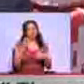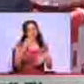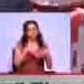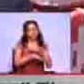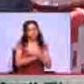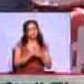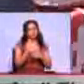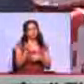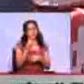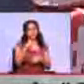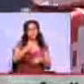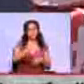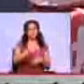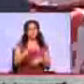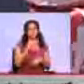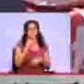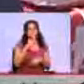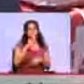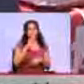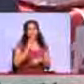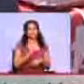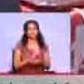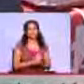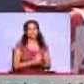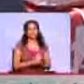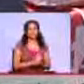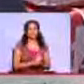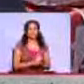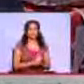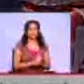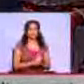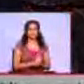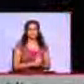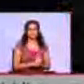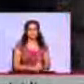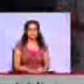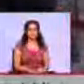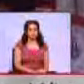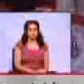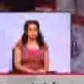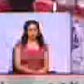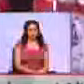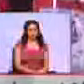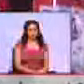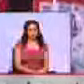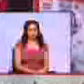عقبال حجك ويعليك وينصرك ويعليك تاني وتاني.